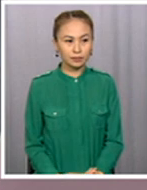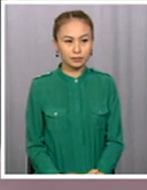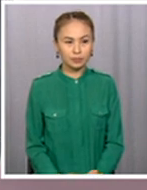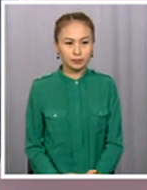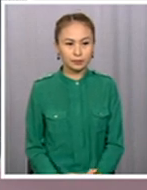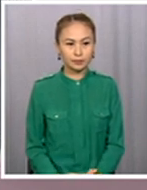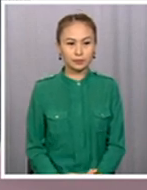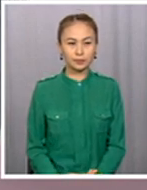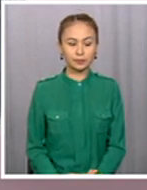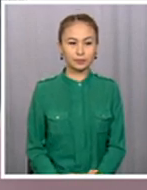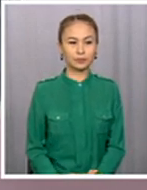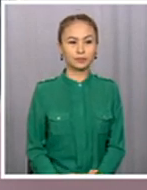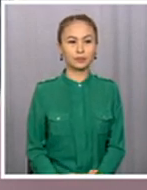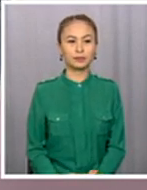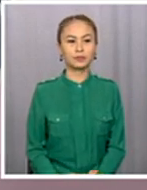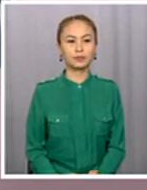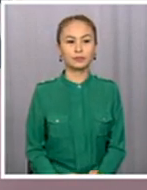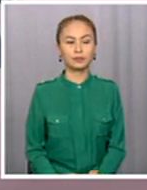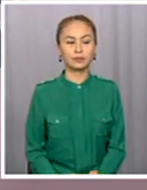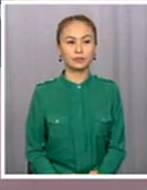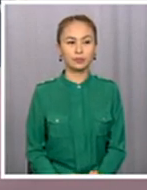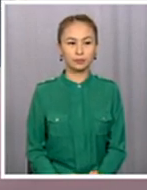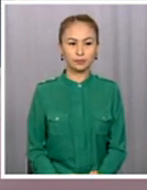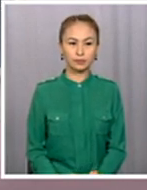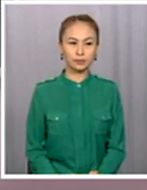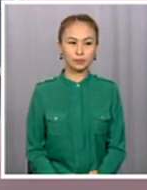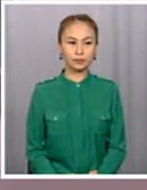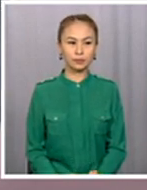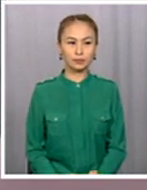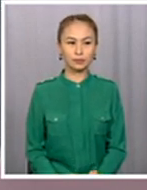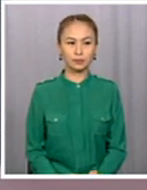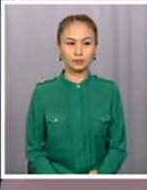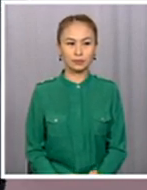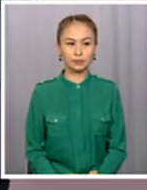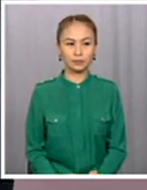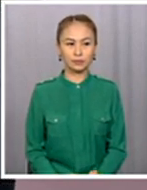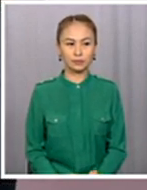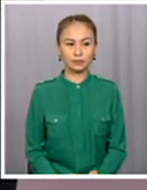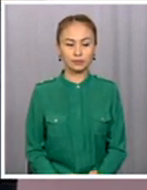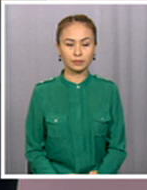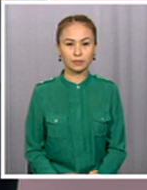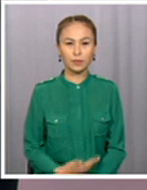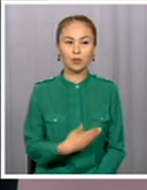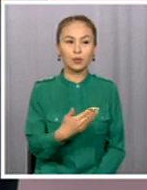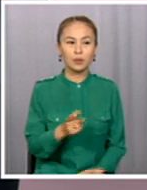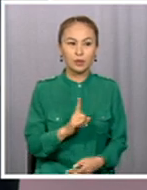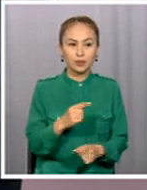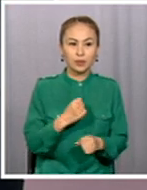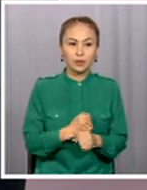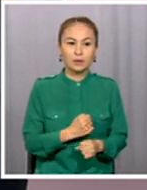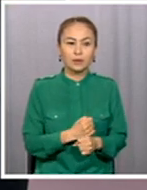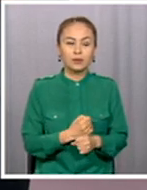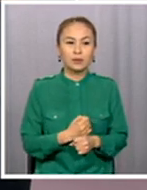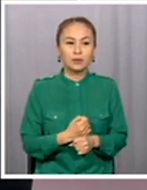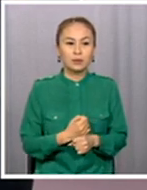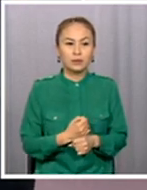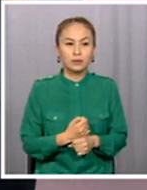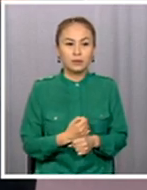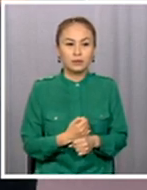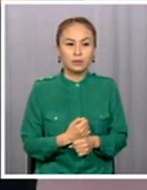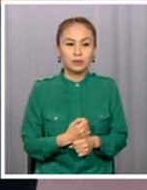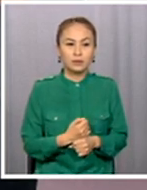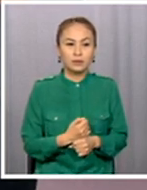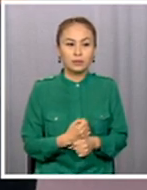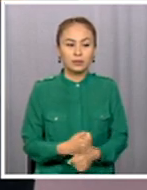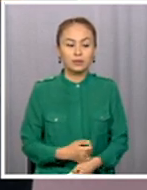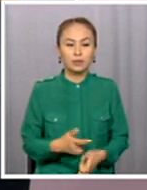Ия, сиырдың дыбысы. Ол не істеді? Дұрыс, сиыр